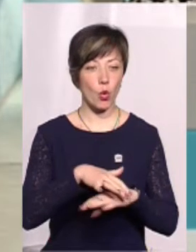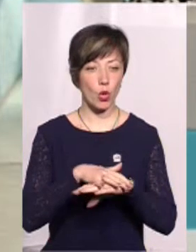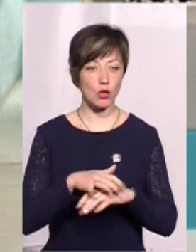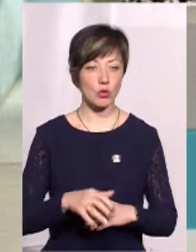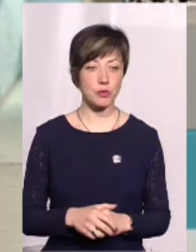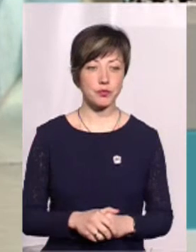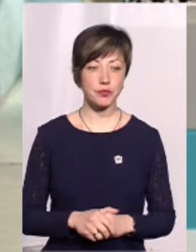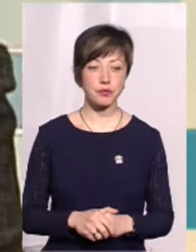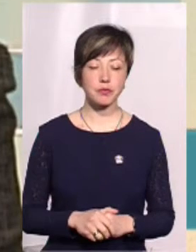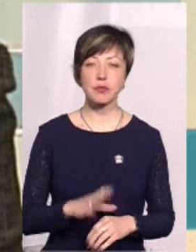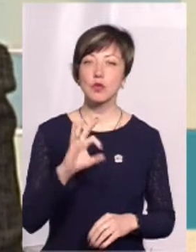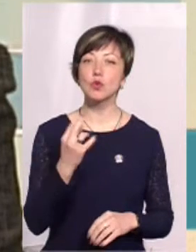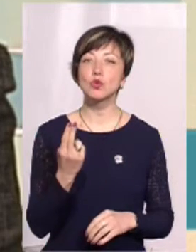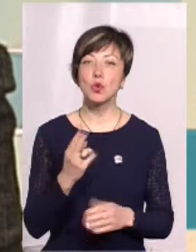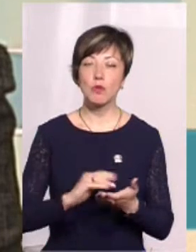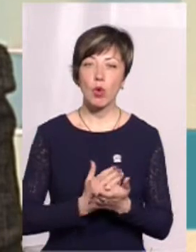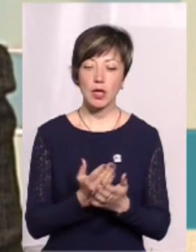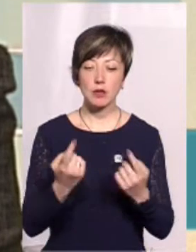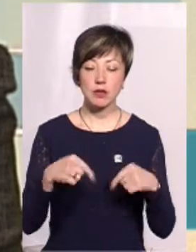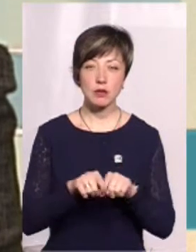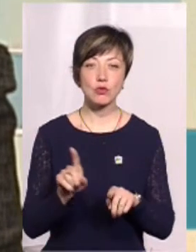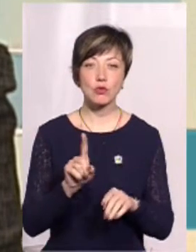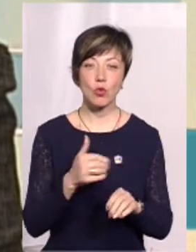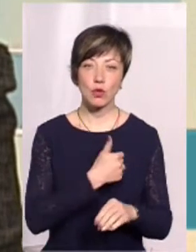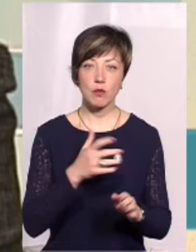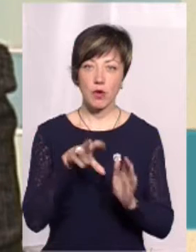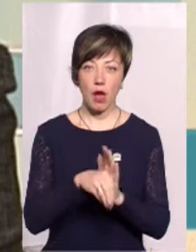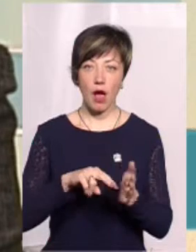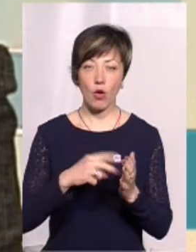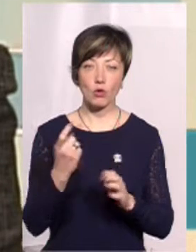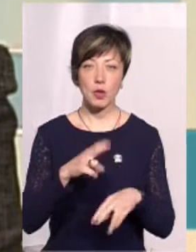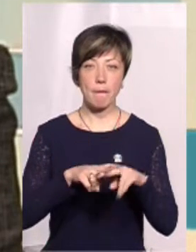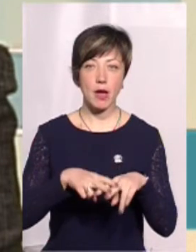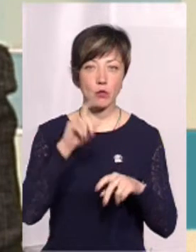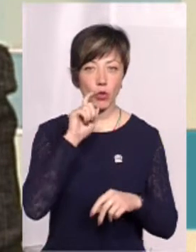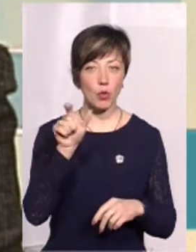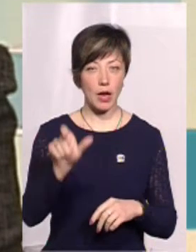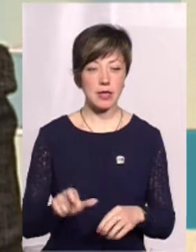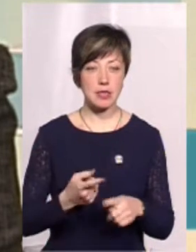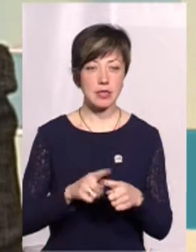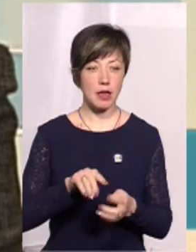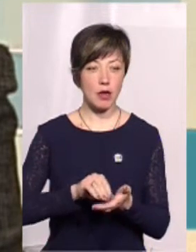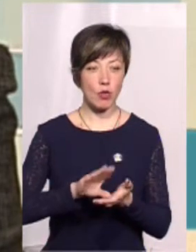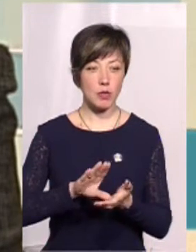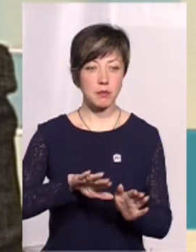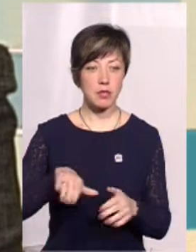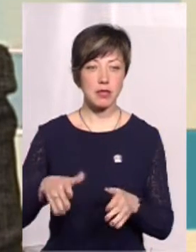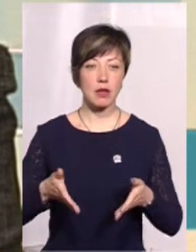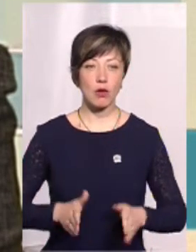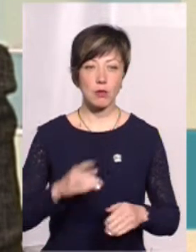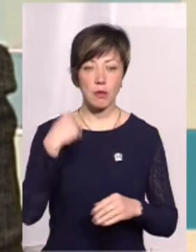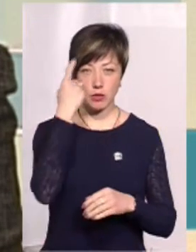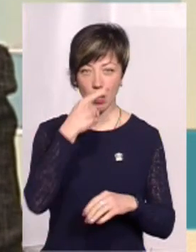ринок. По соціальній політиці хочу впровадити економічний паспорт українця. Це накопичення після народження